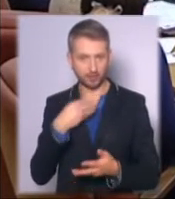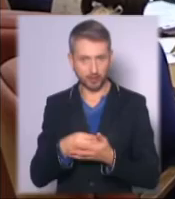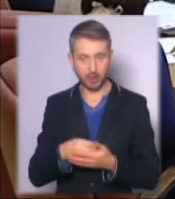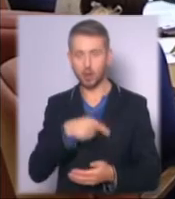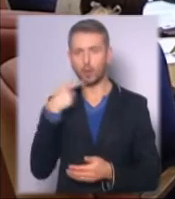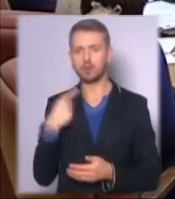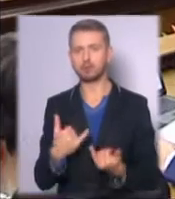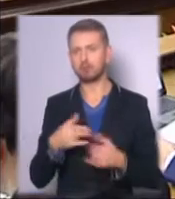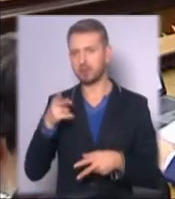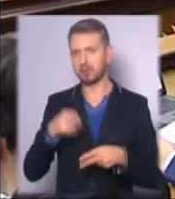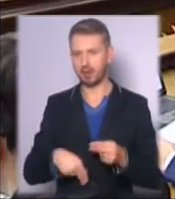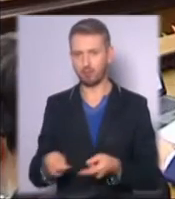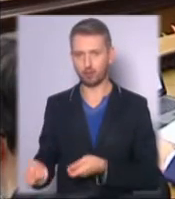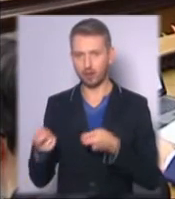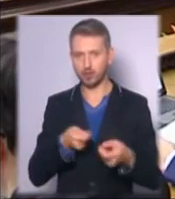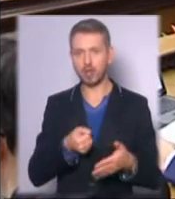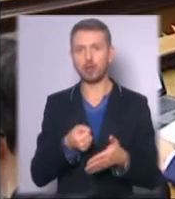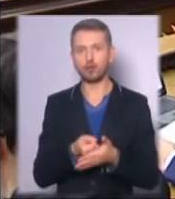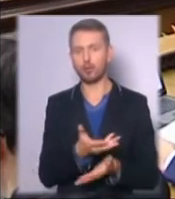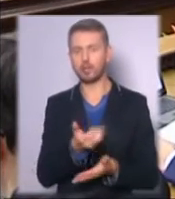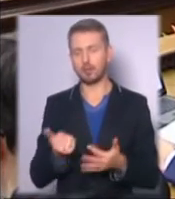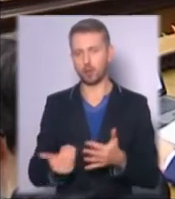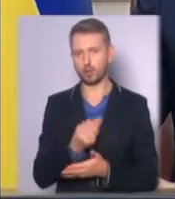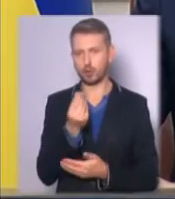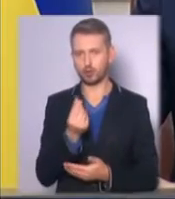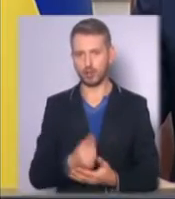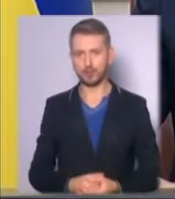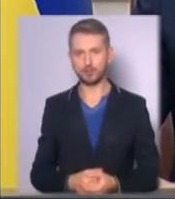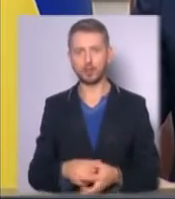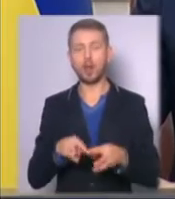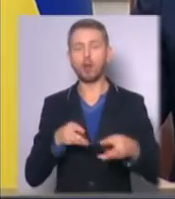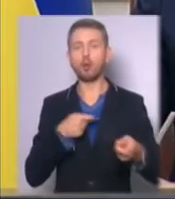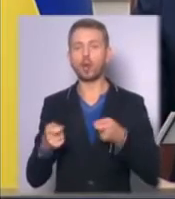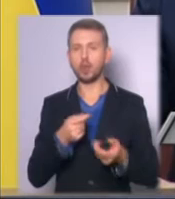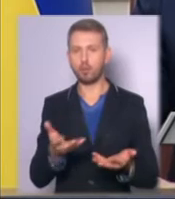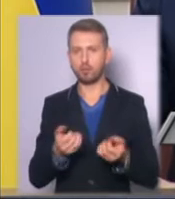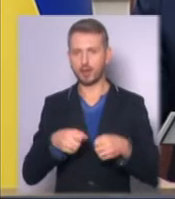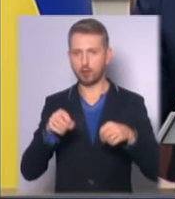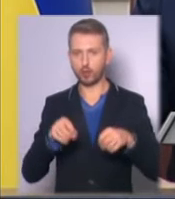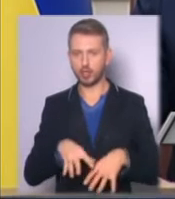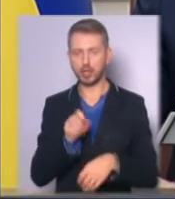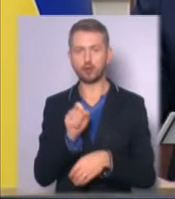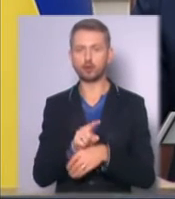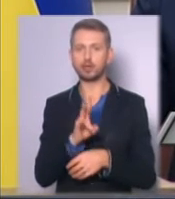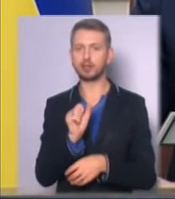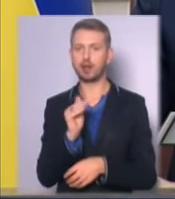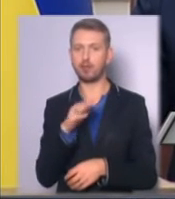припиняє постачання до надходження нових платежів. Урядом прийнято рішення доручити